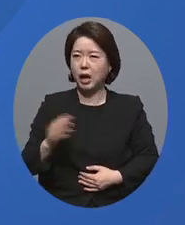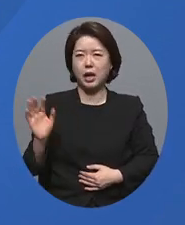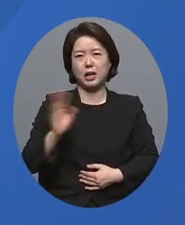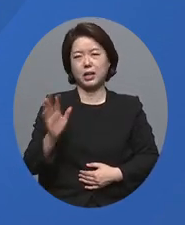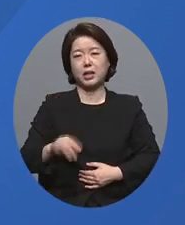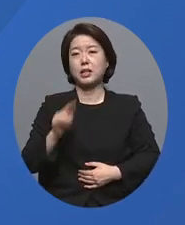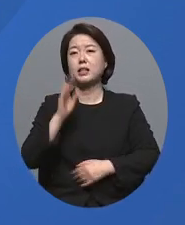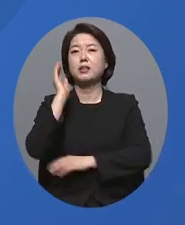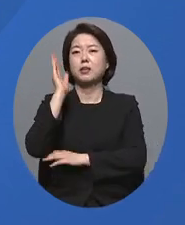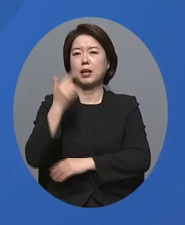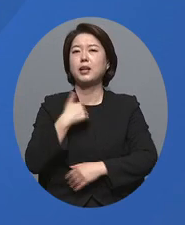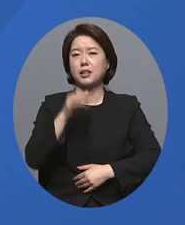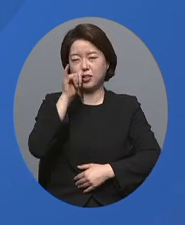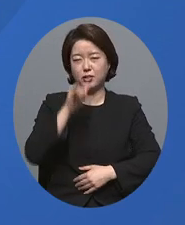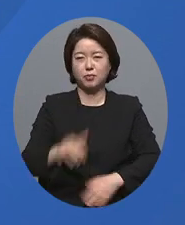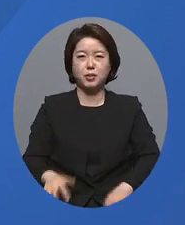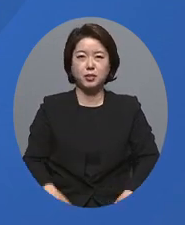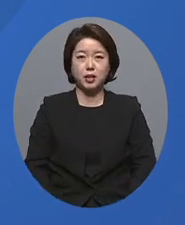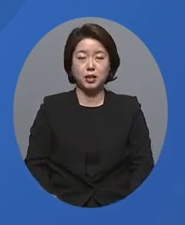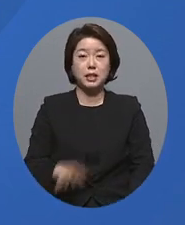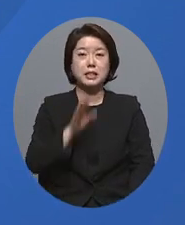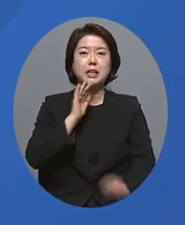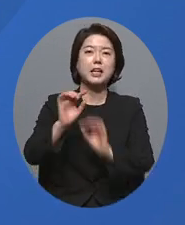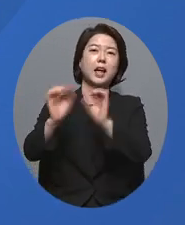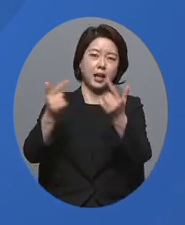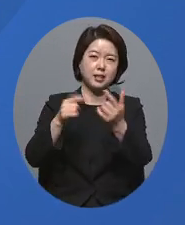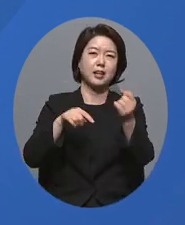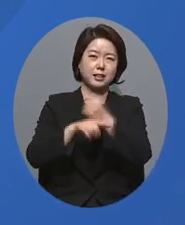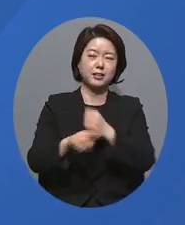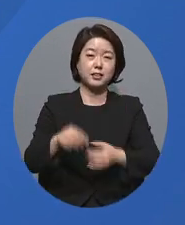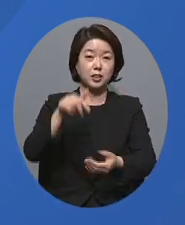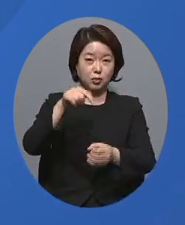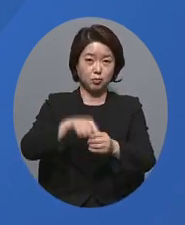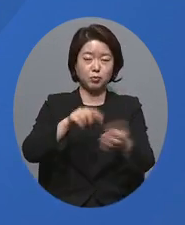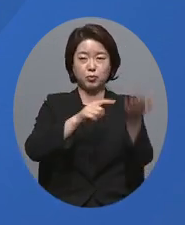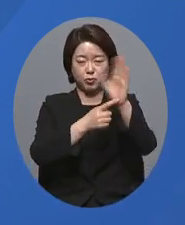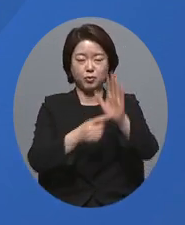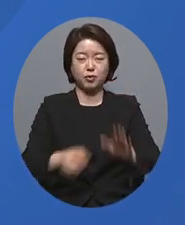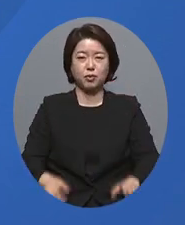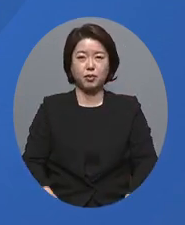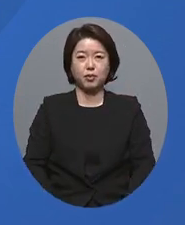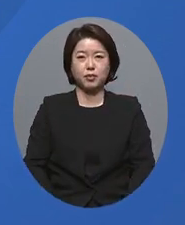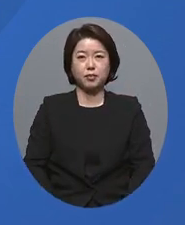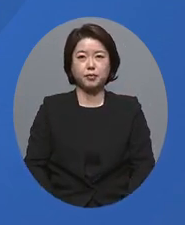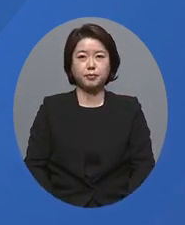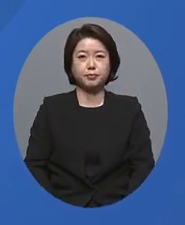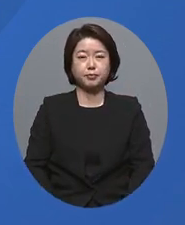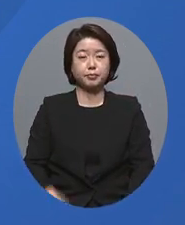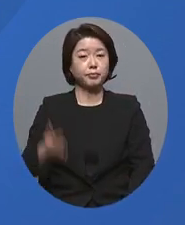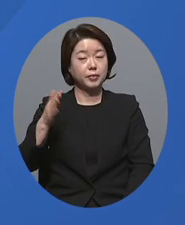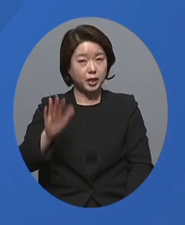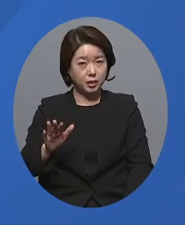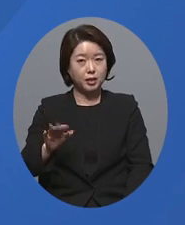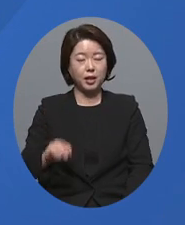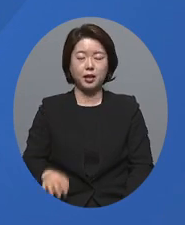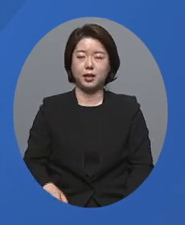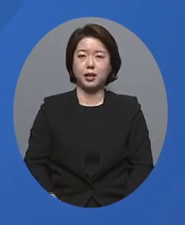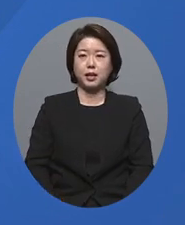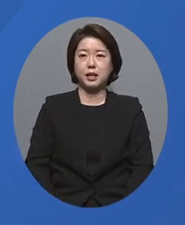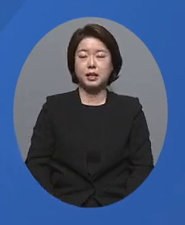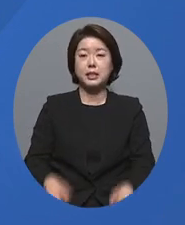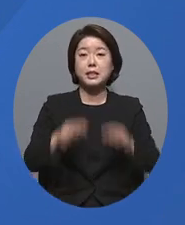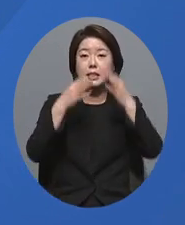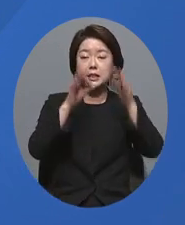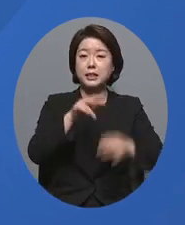이런 얘기를 합니다. 사실이 아니라는 거죠. 이런 취지로 얘기하는 겁니다. 국경 대변인. 그런데 그 김의겸